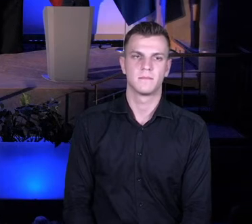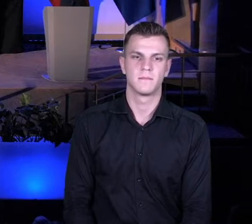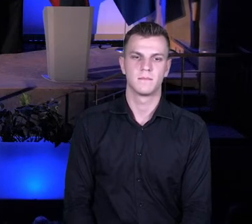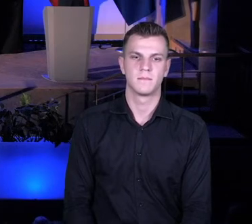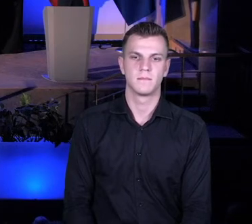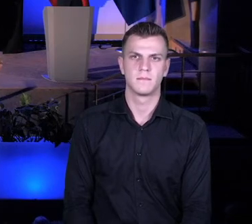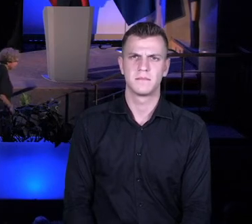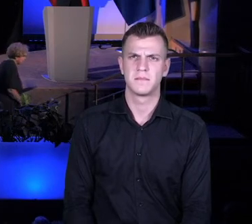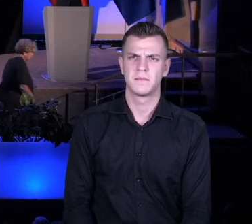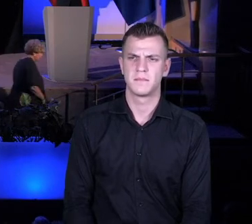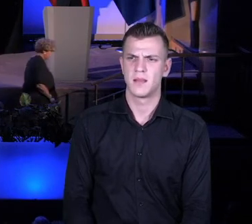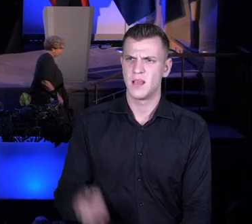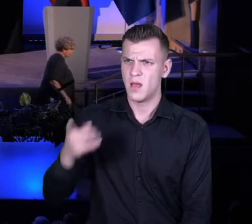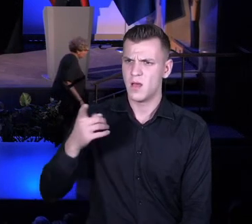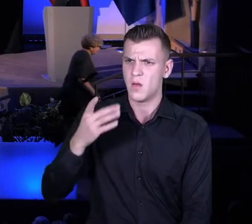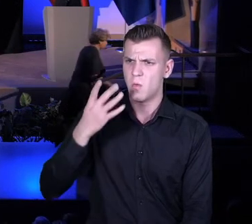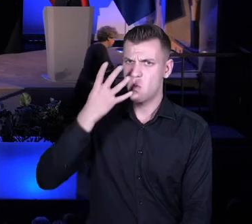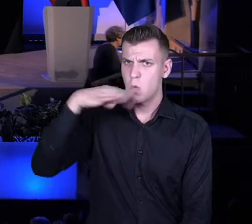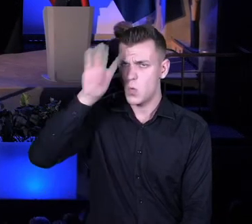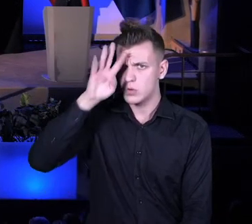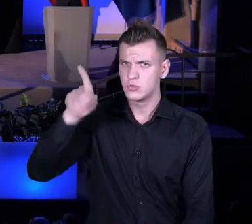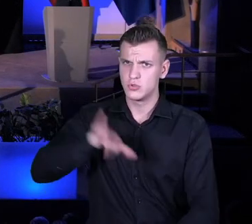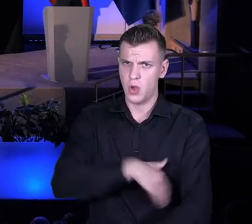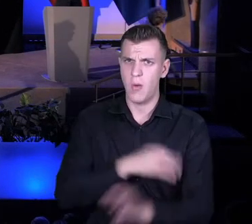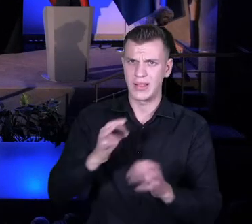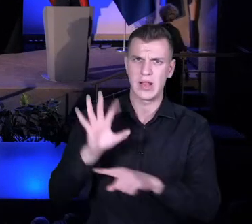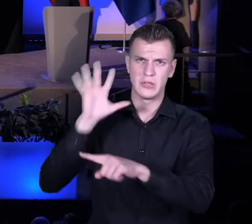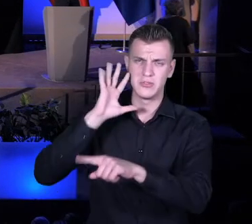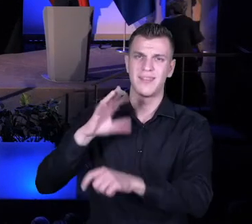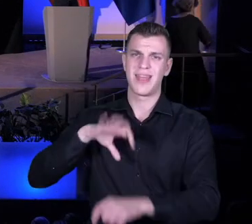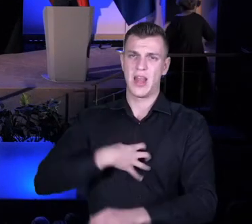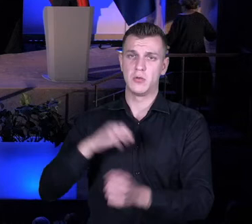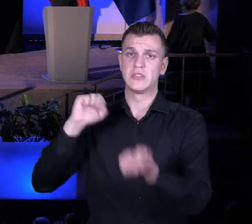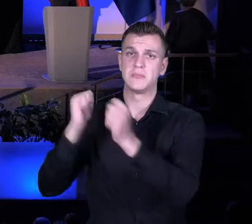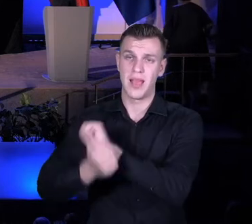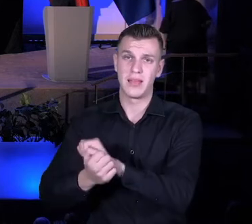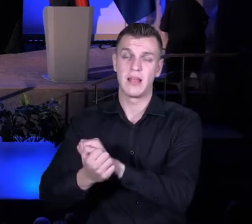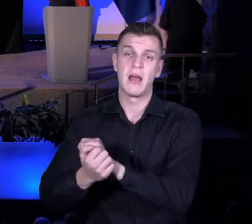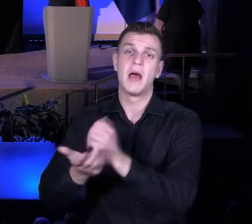W Szkole w Łodzi teraz dochodzi zmiany dyrekcji, w związku z tym idzie nowe.